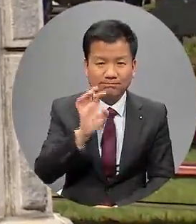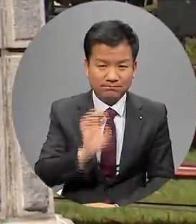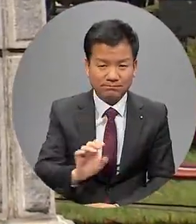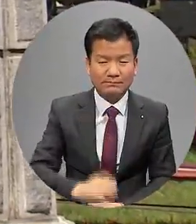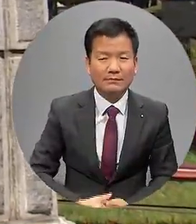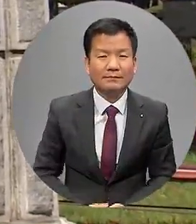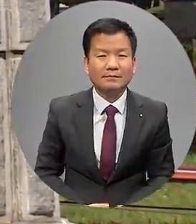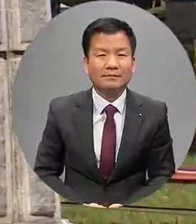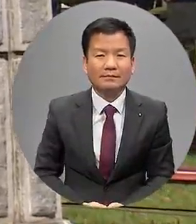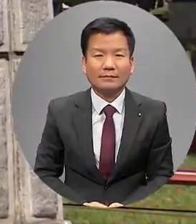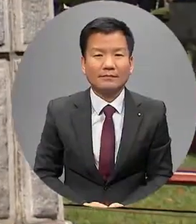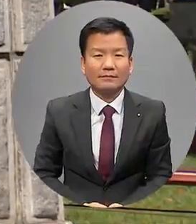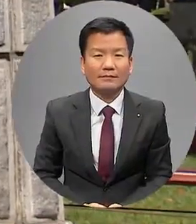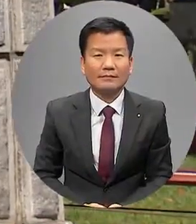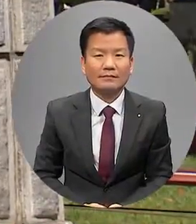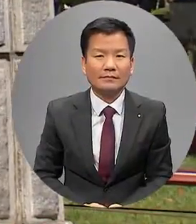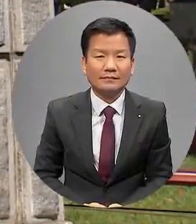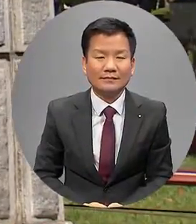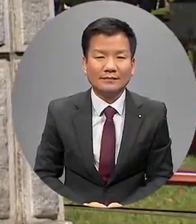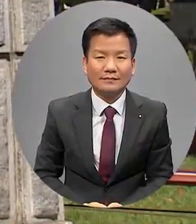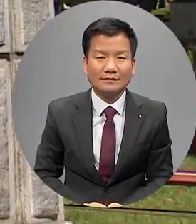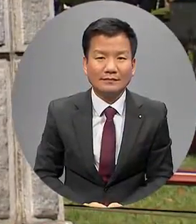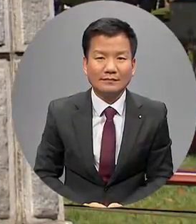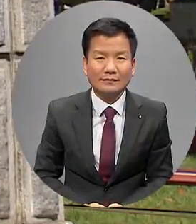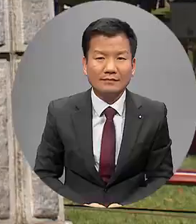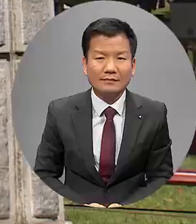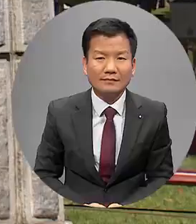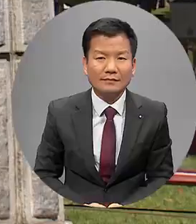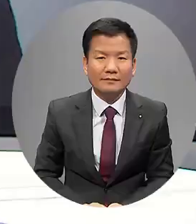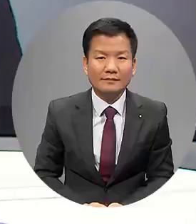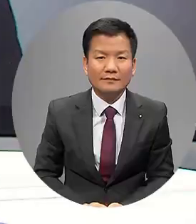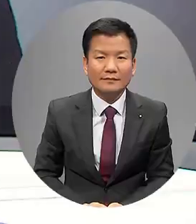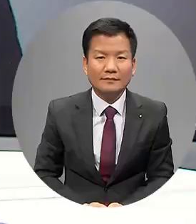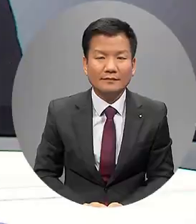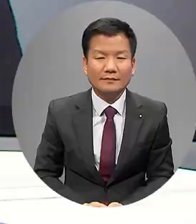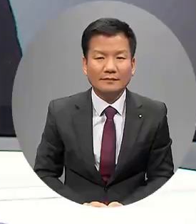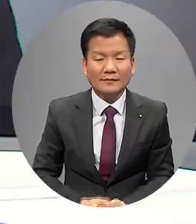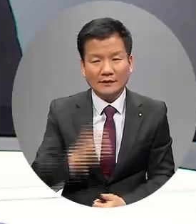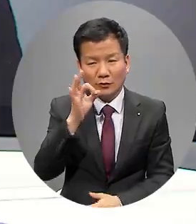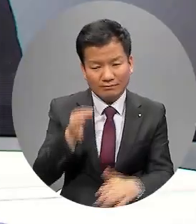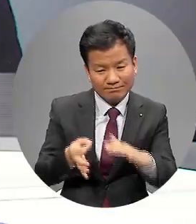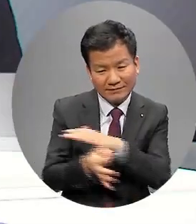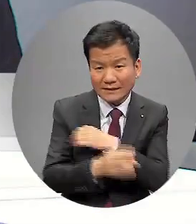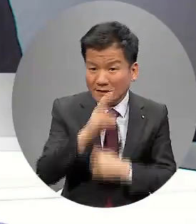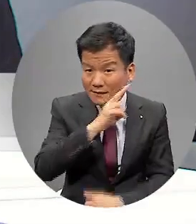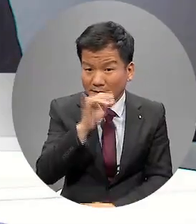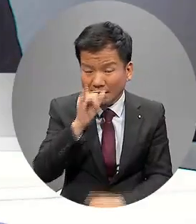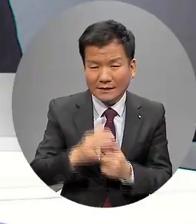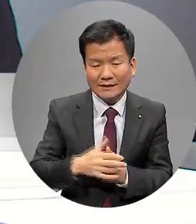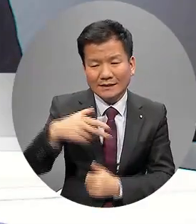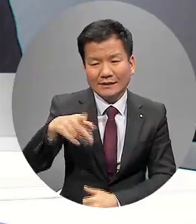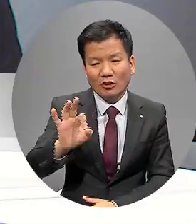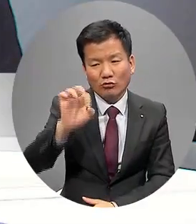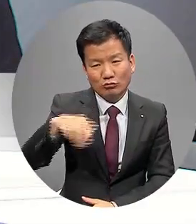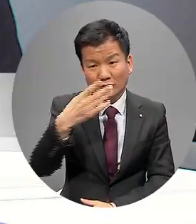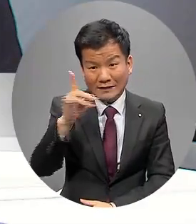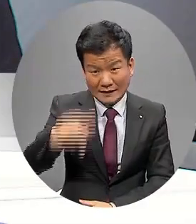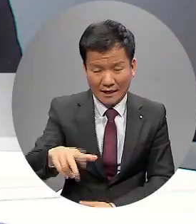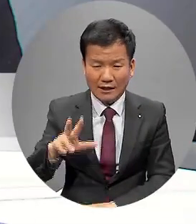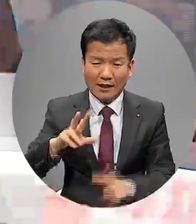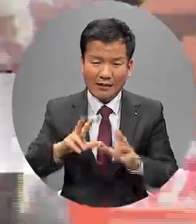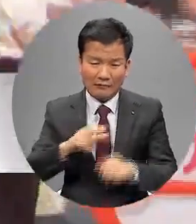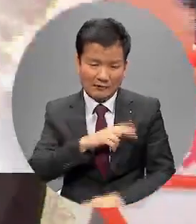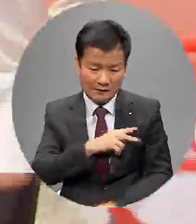관건입니다 MBC 뉴스 정지영입니다 돈봉투 수수 의혹을 받는 정우택 전국회